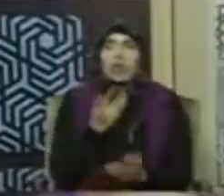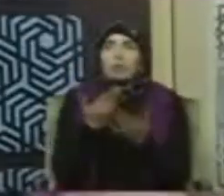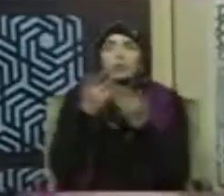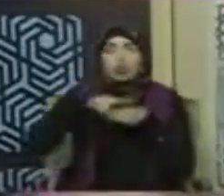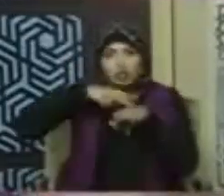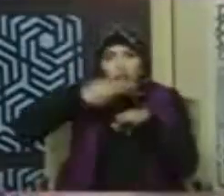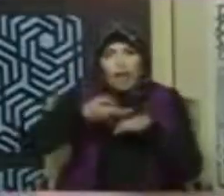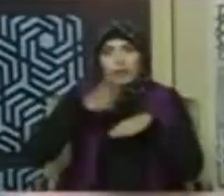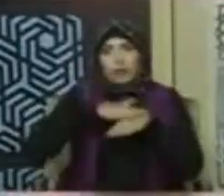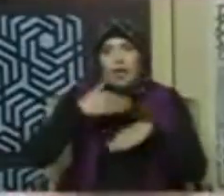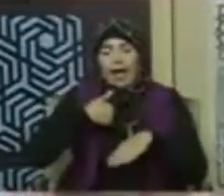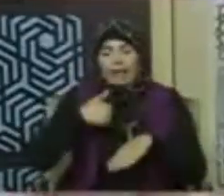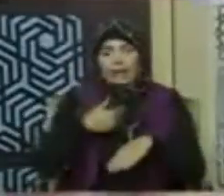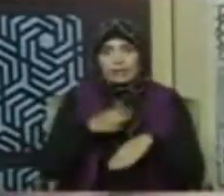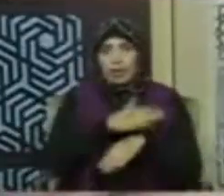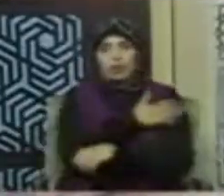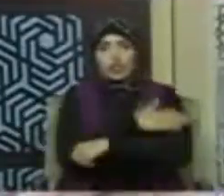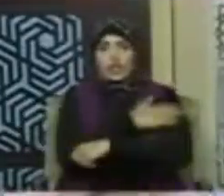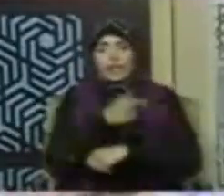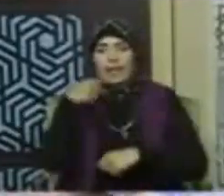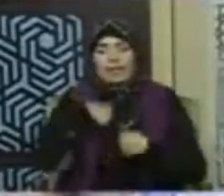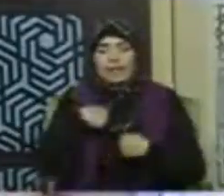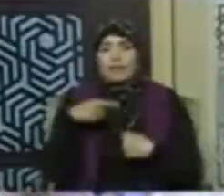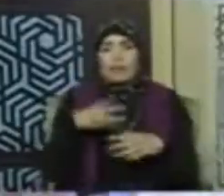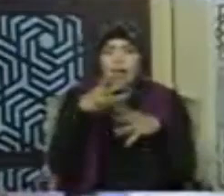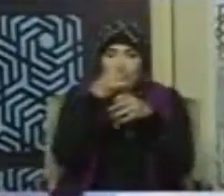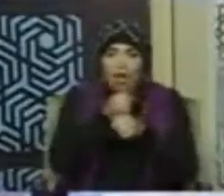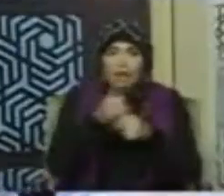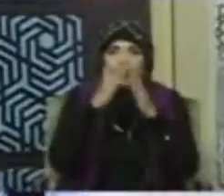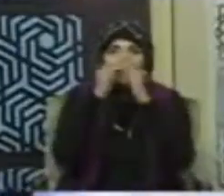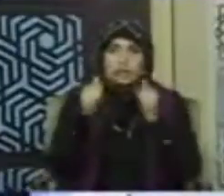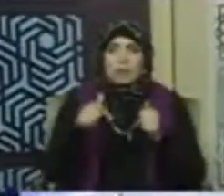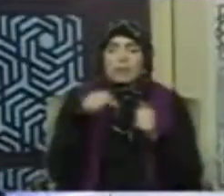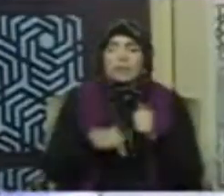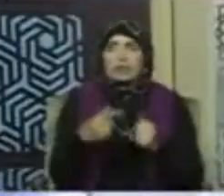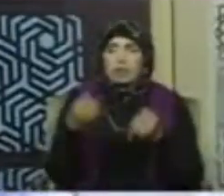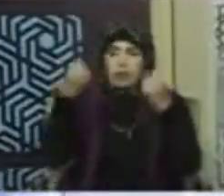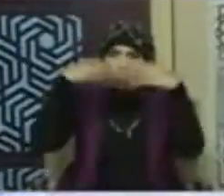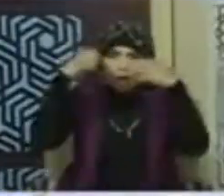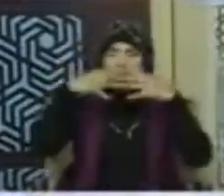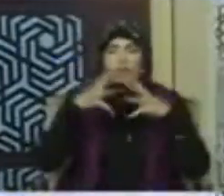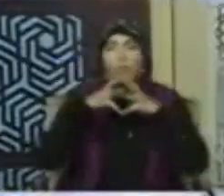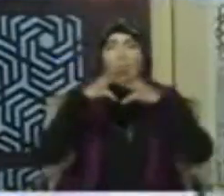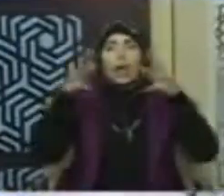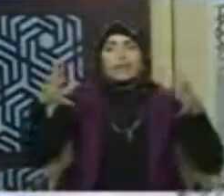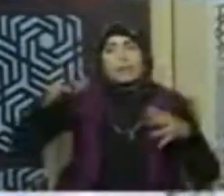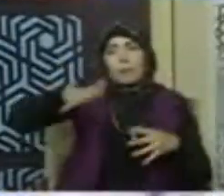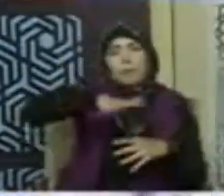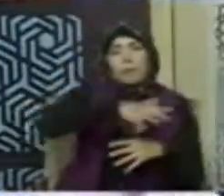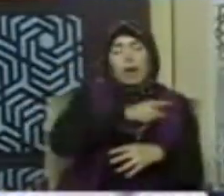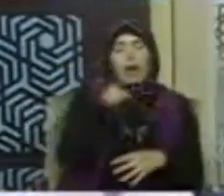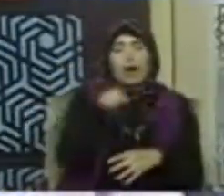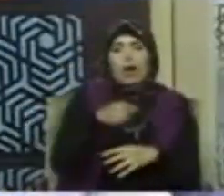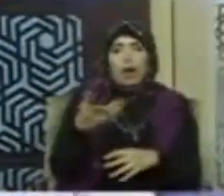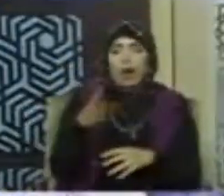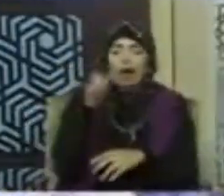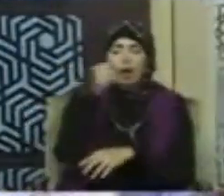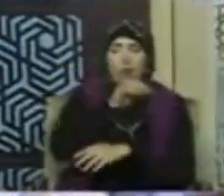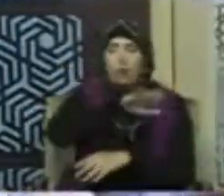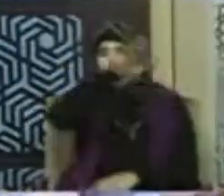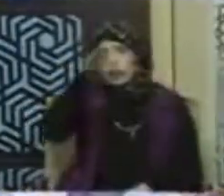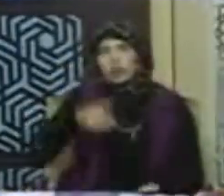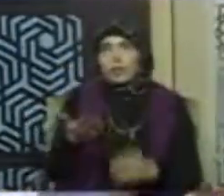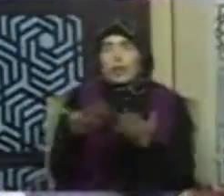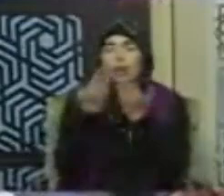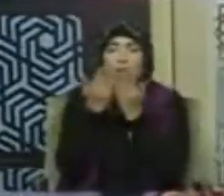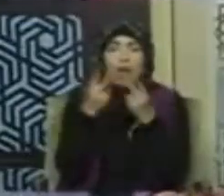احفظ مصرنا من كل سوء ومكروه، واجعل رزقها واسعا من البحر والبر والسهل والجبل يا